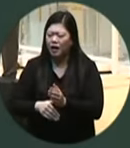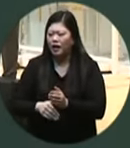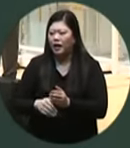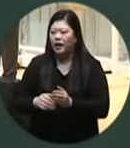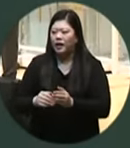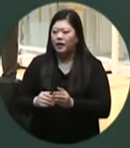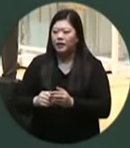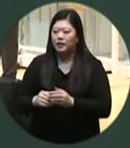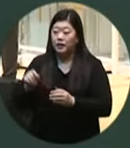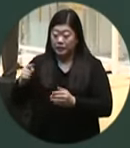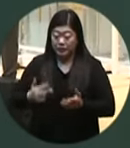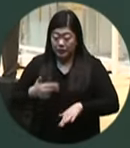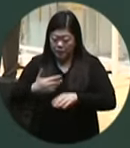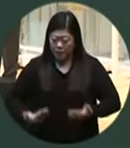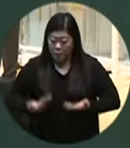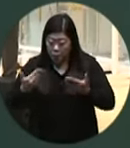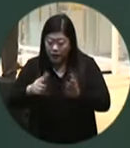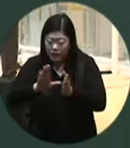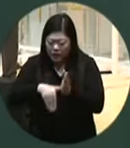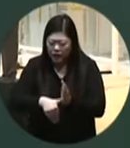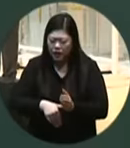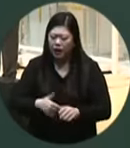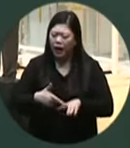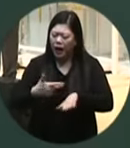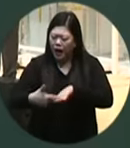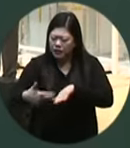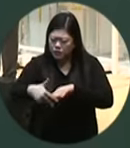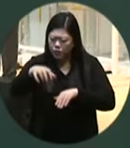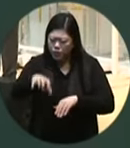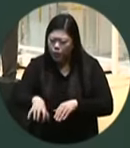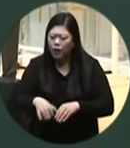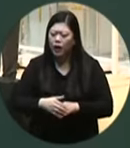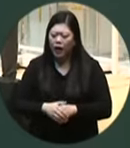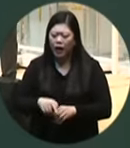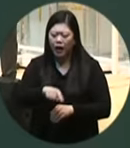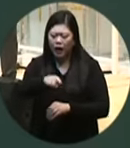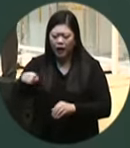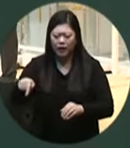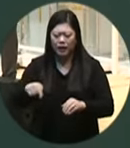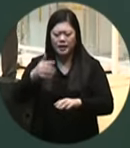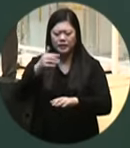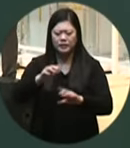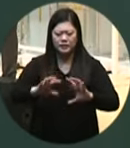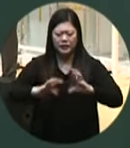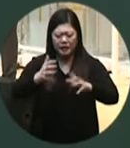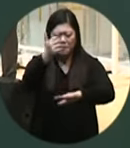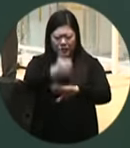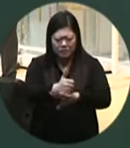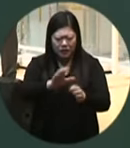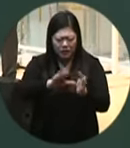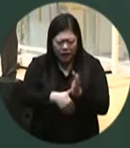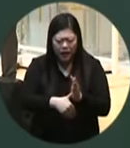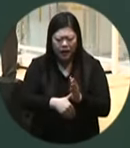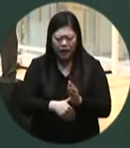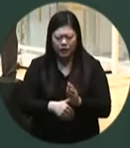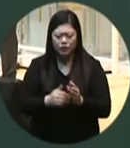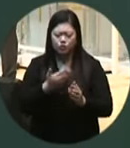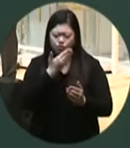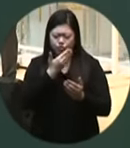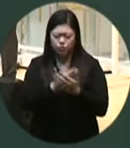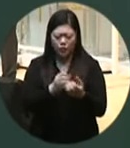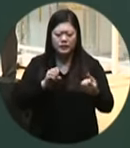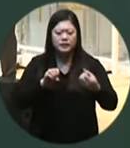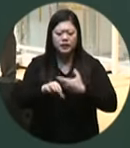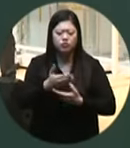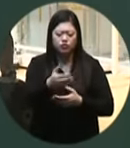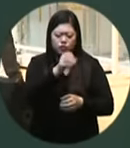아, 여기에는 정말 우리가 이 사람 세대를 마지막 답을 줄 수 있는 발판을 만들어야 되는 거구나.